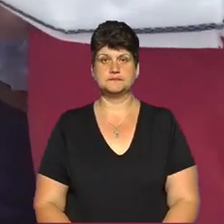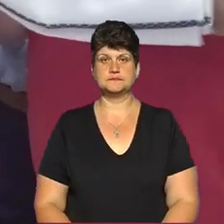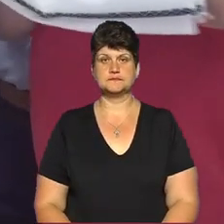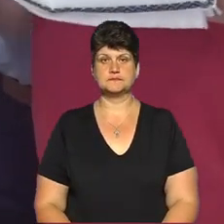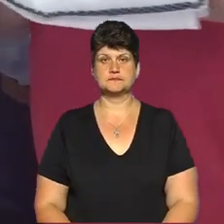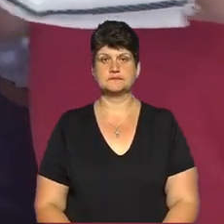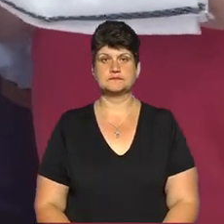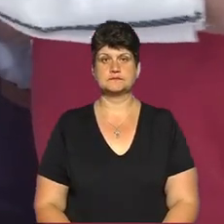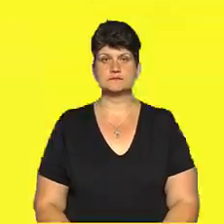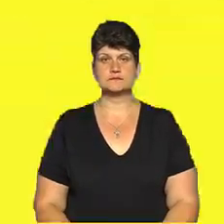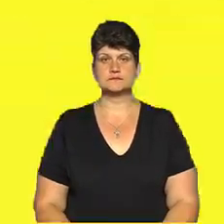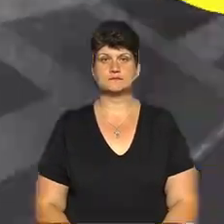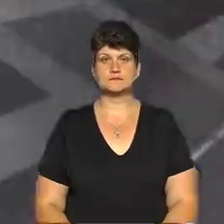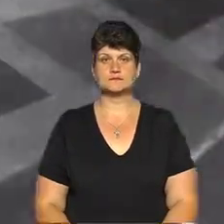Тернопіль.